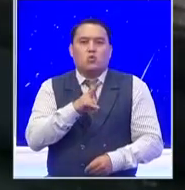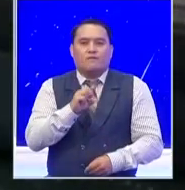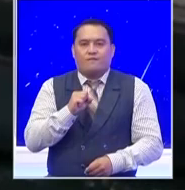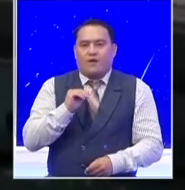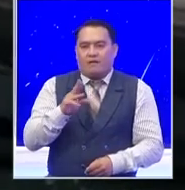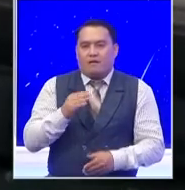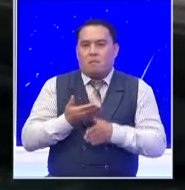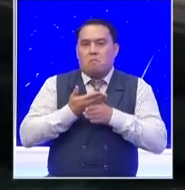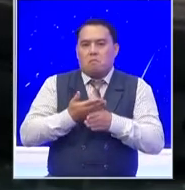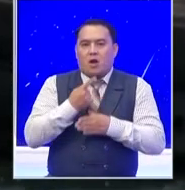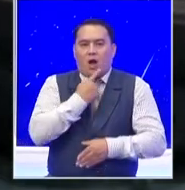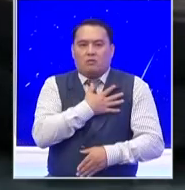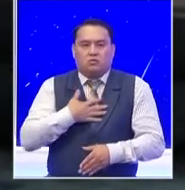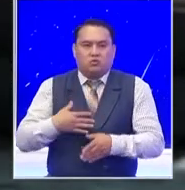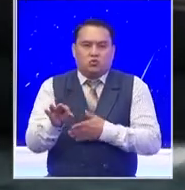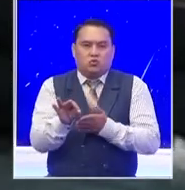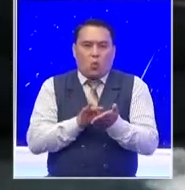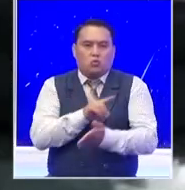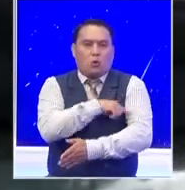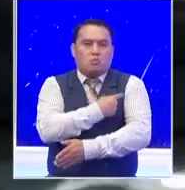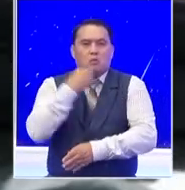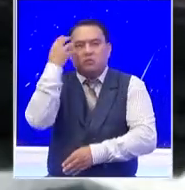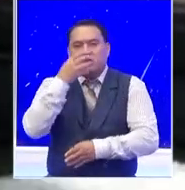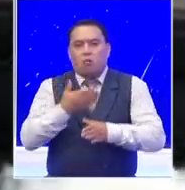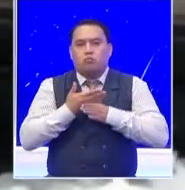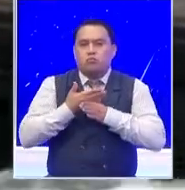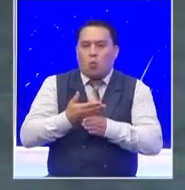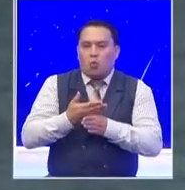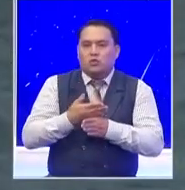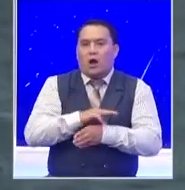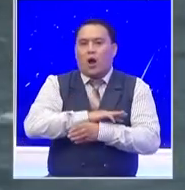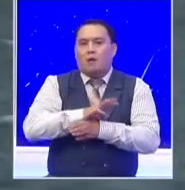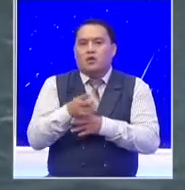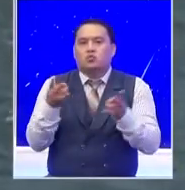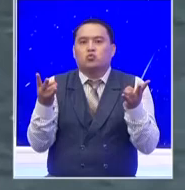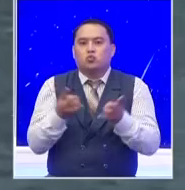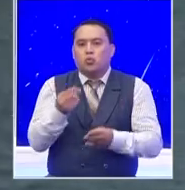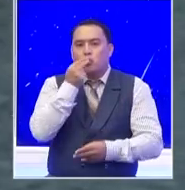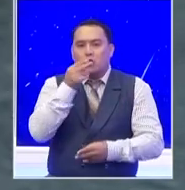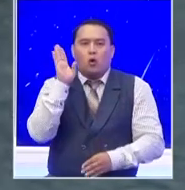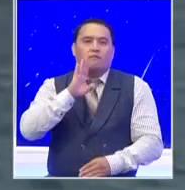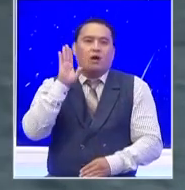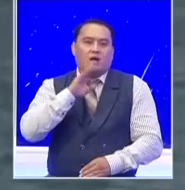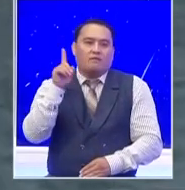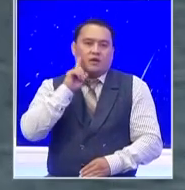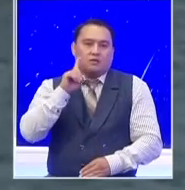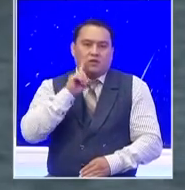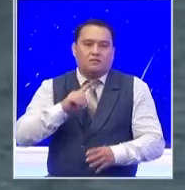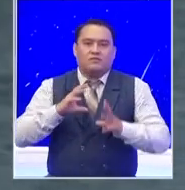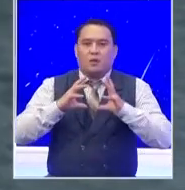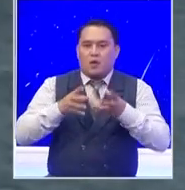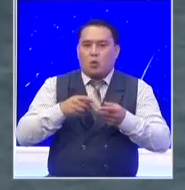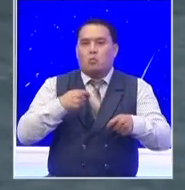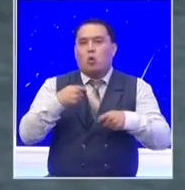ЮНИСЕФ оказывает пострадавшим срочную медицинскую и психологическую помощь, а также обеспечивает нуждающихся питьевой водой. Всемирная